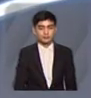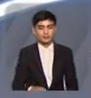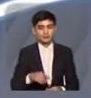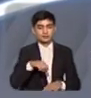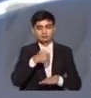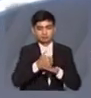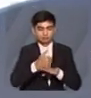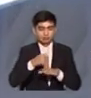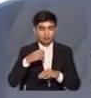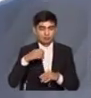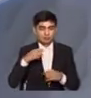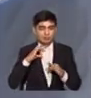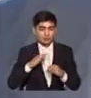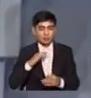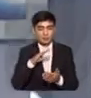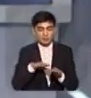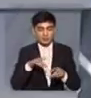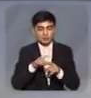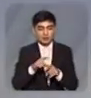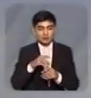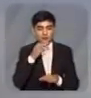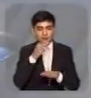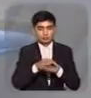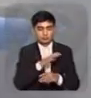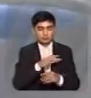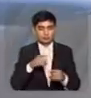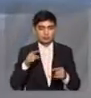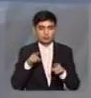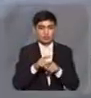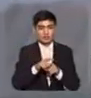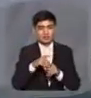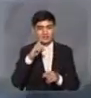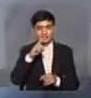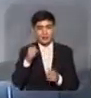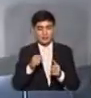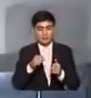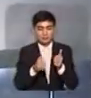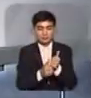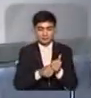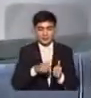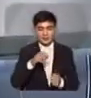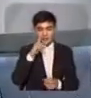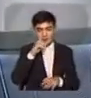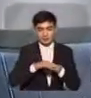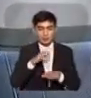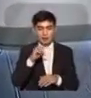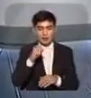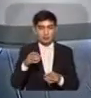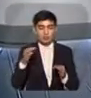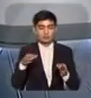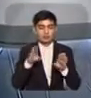Генеральная прокуратура официально подтвердила, что уголовное дело в отношении заместителя акима Алматинской области Багдада Манзорова